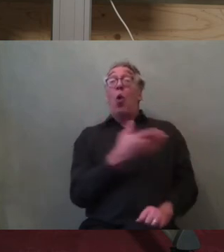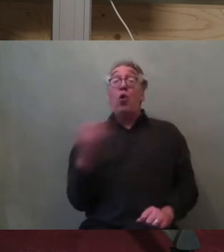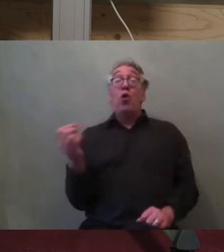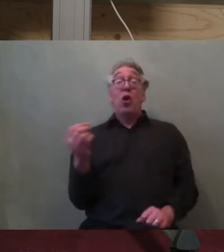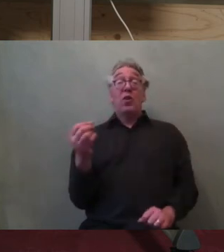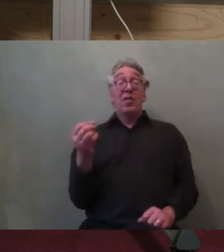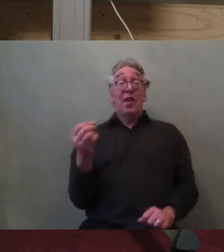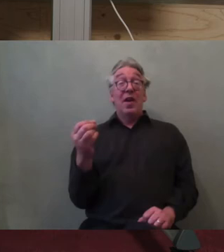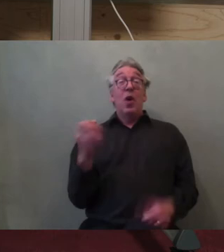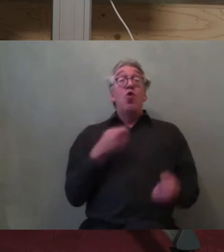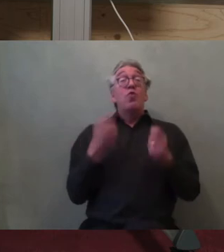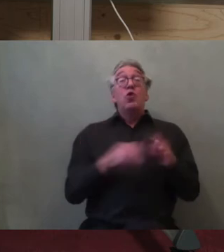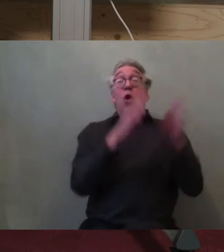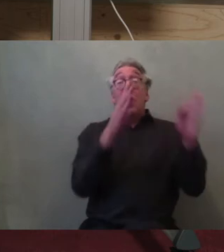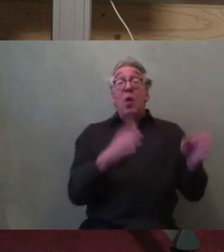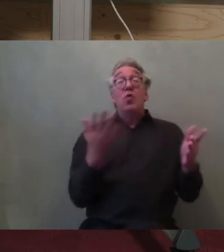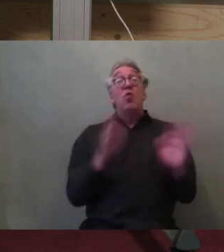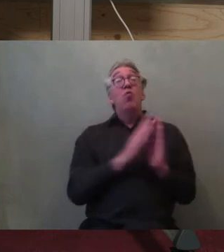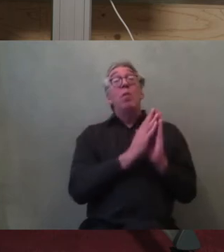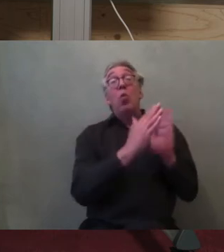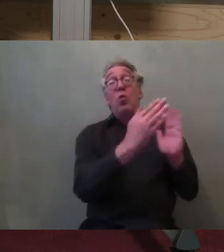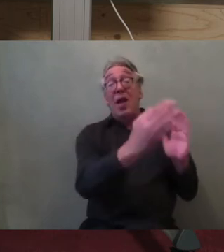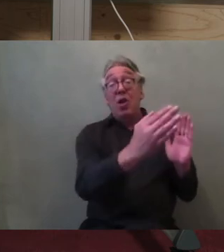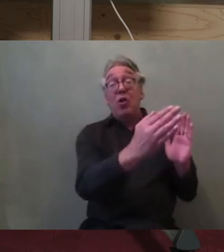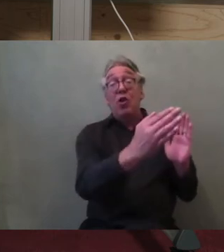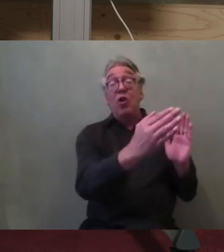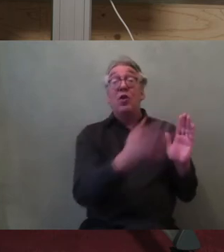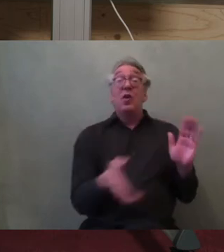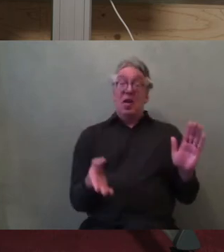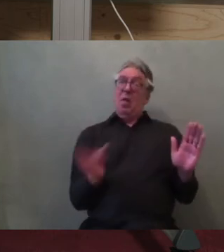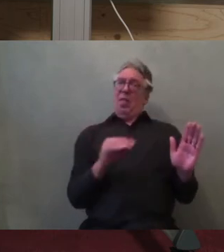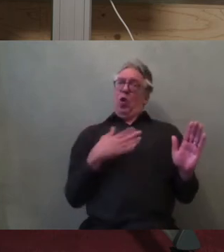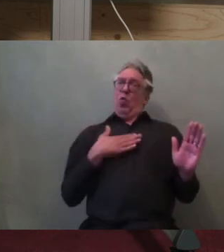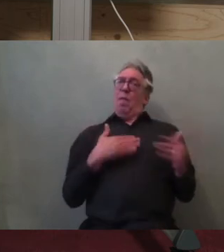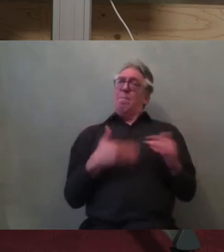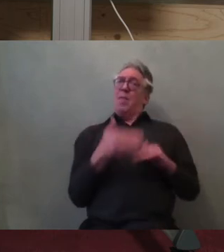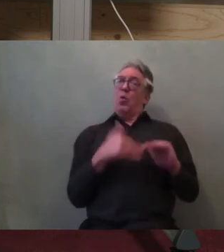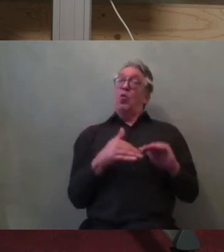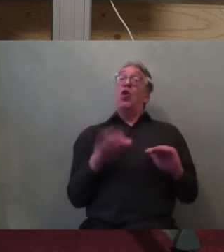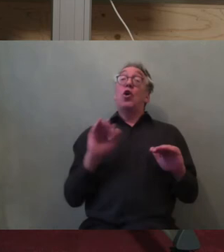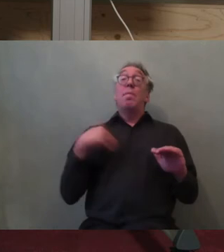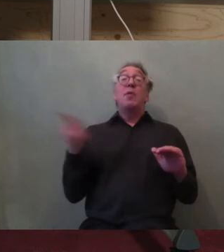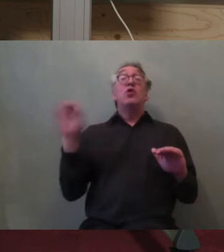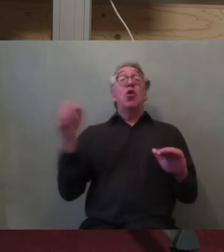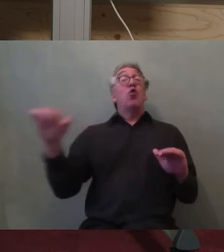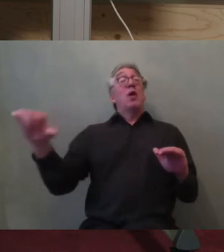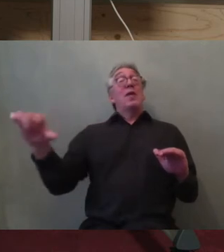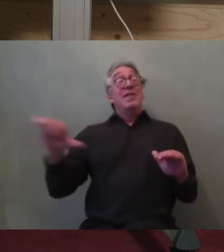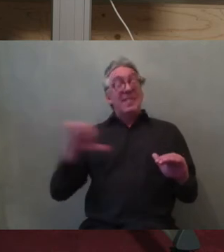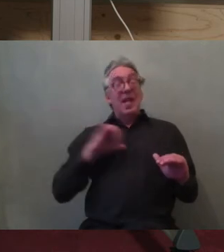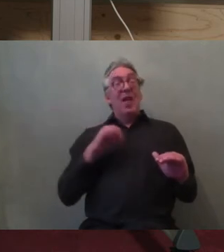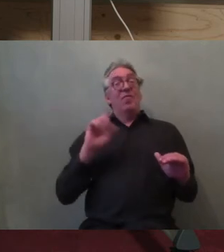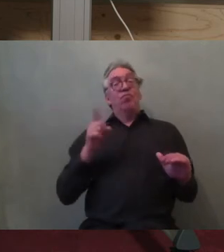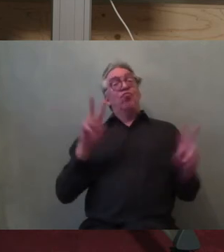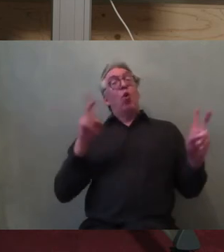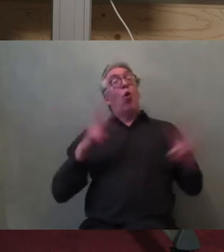aan de hand van de onvergetelijk methode mensen eigenlijk een soort do-it-yourself tour kunnen doen en zelf op ontdekkingsreis kunnen gaan aan de